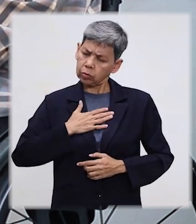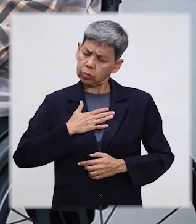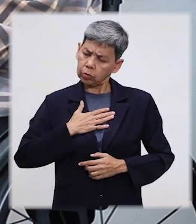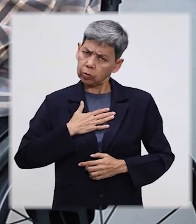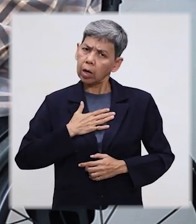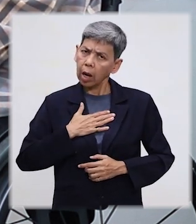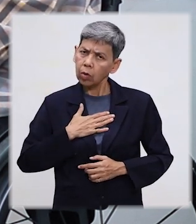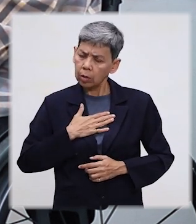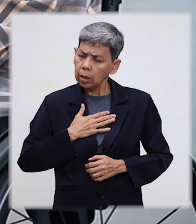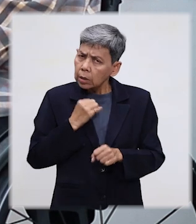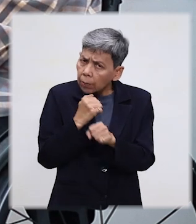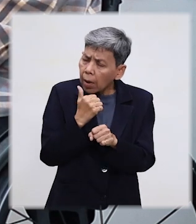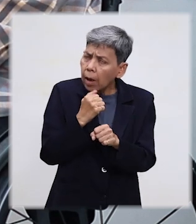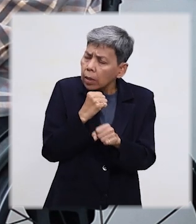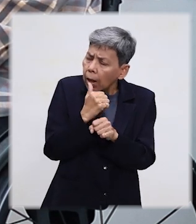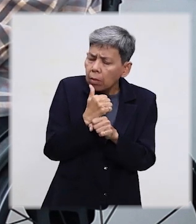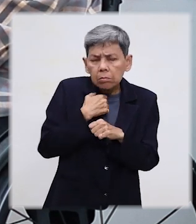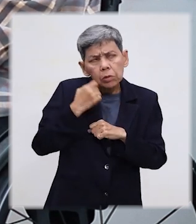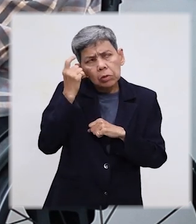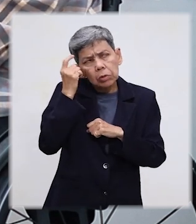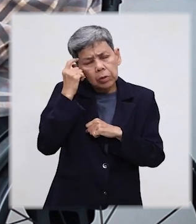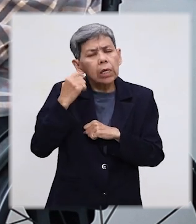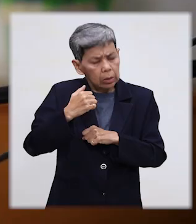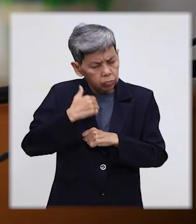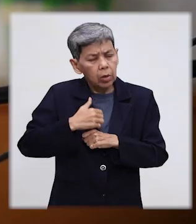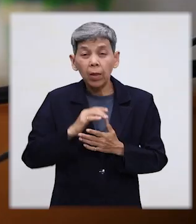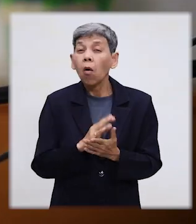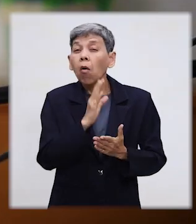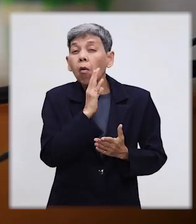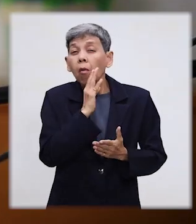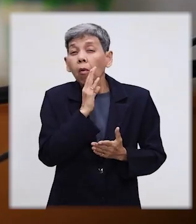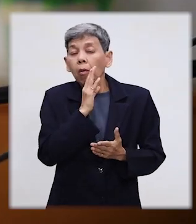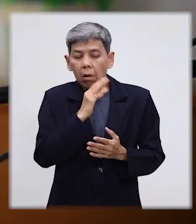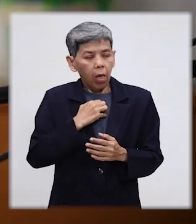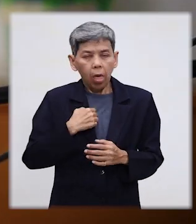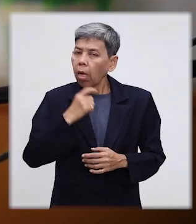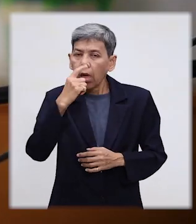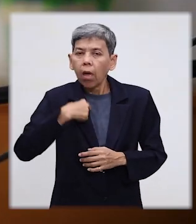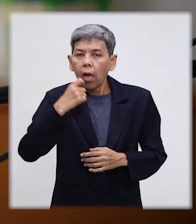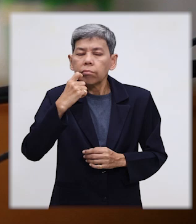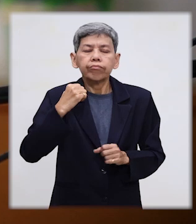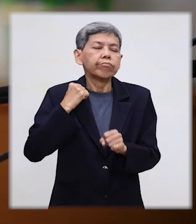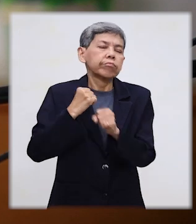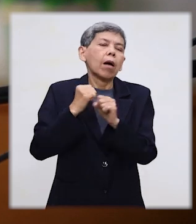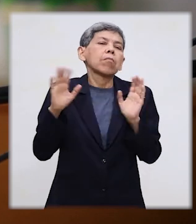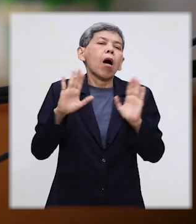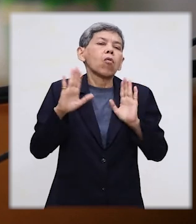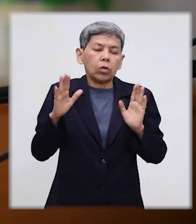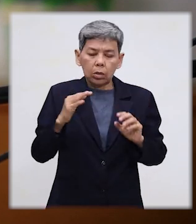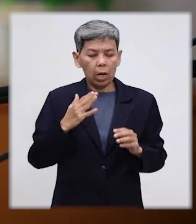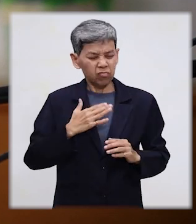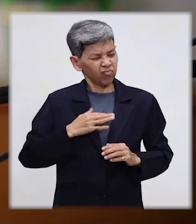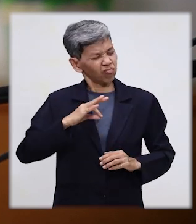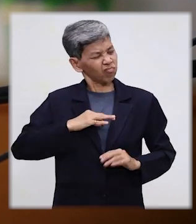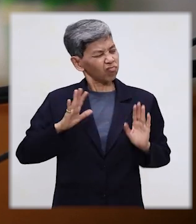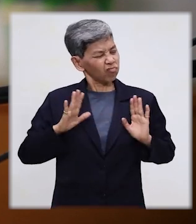ะอยู่กับโปรเจกต์นี้ได้ไห ม ถ้าเกิดมันไม่น่าจริงๆก็ไม่ทำหมายถึงถ้ามันไม่ใช่ตัวเ